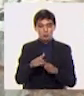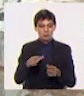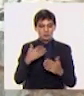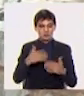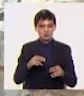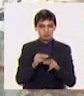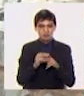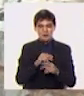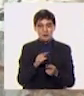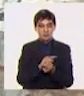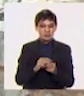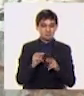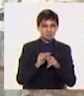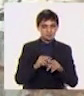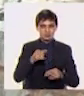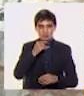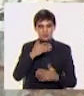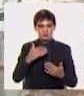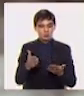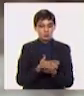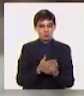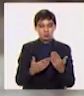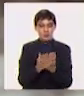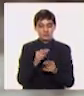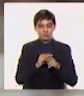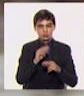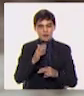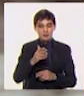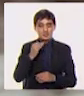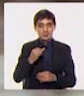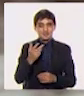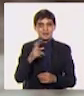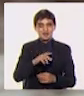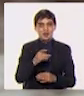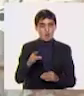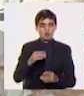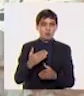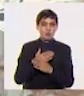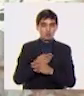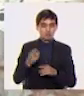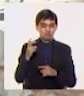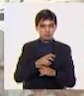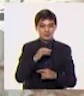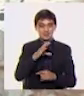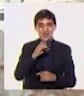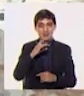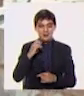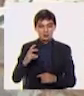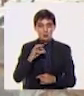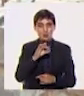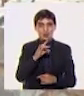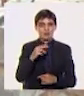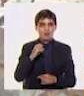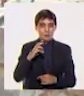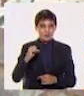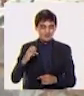яғни қайта қалпына келтірілуге жатады деген қорытындысын беріп отыр. 3 ауданнан бізге көмек келді. Сайрам, Ордабасы, Қазығұрт